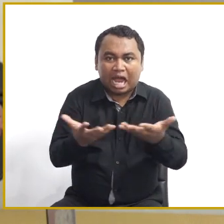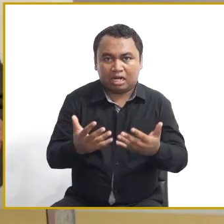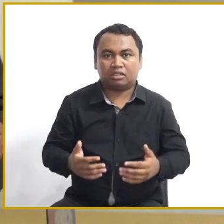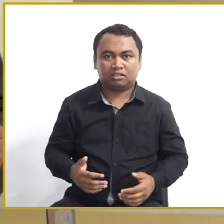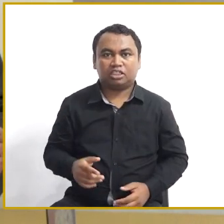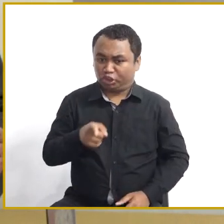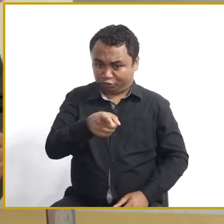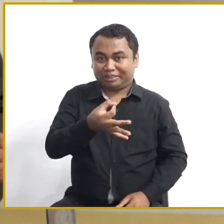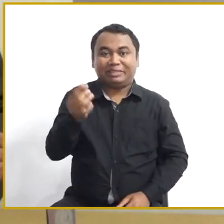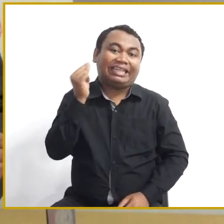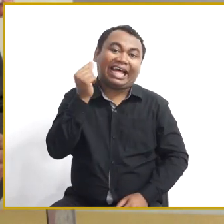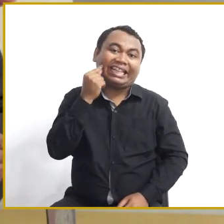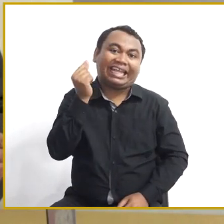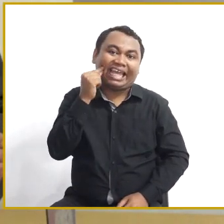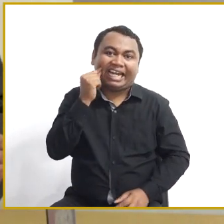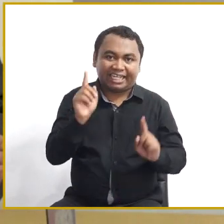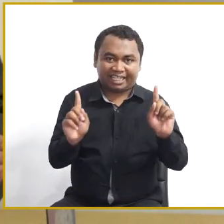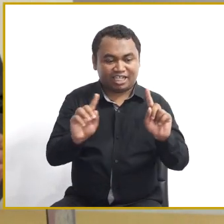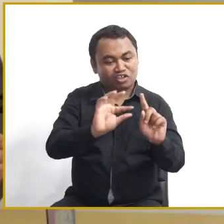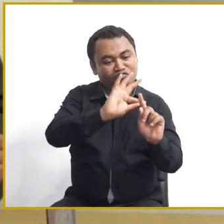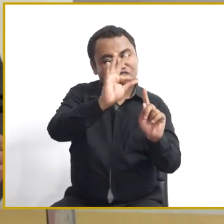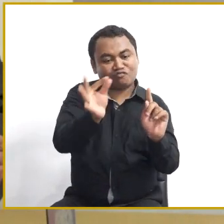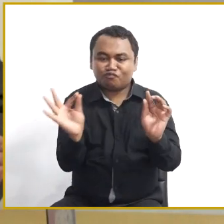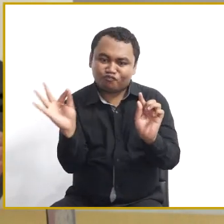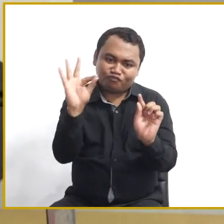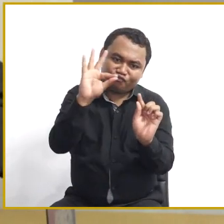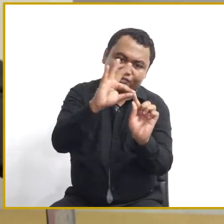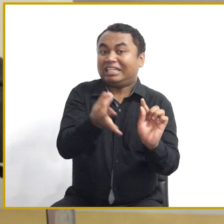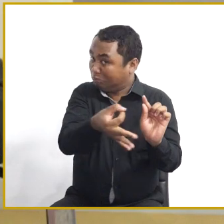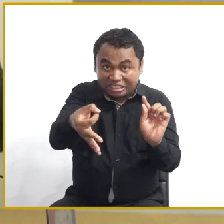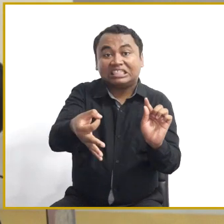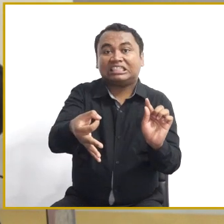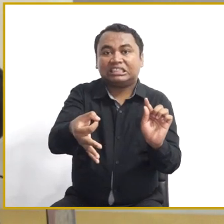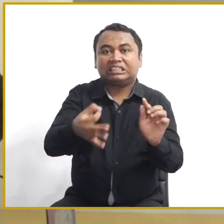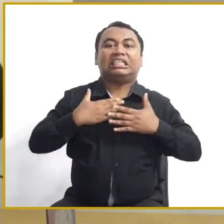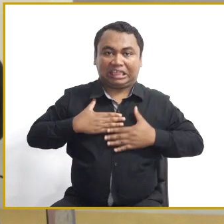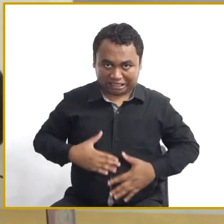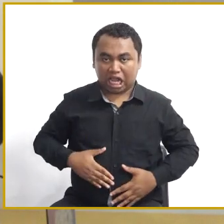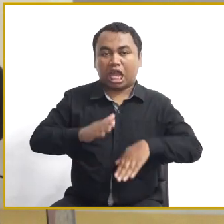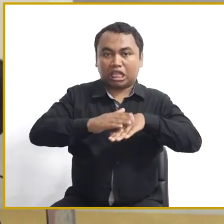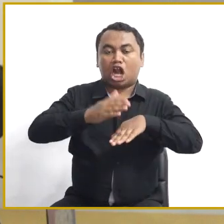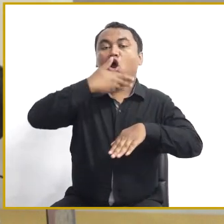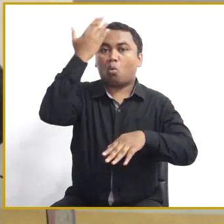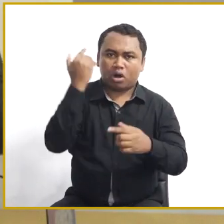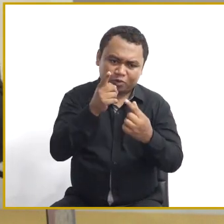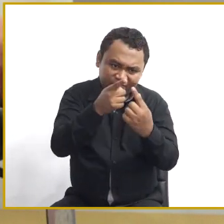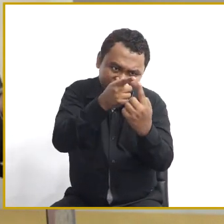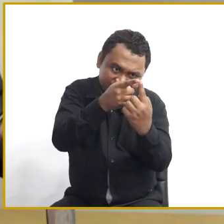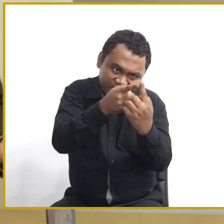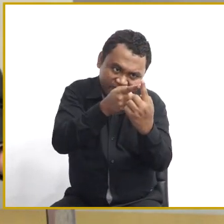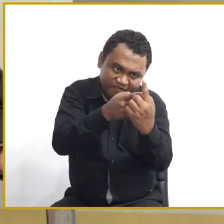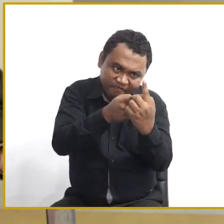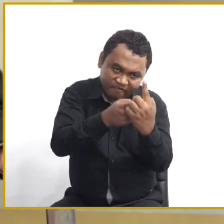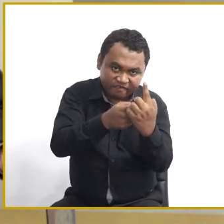hoe misy tately maka an'le zanany iny de alefa ny ary tsy izay atao tsirairay vakina amin'ny lamima de alefa tsirairay fefa